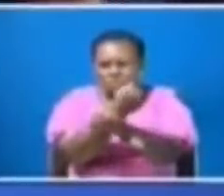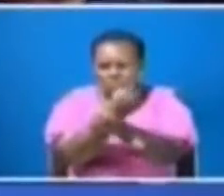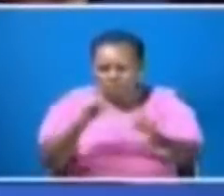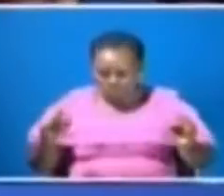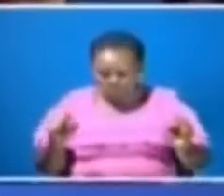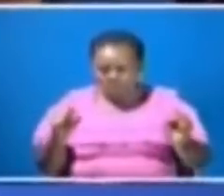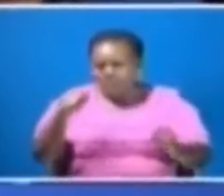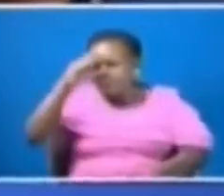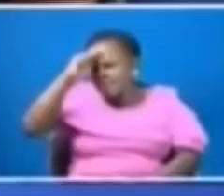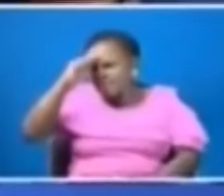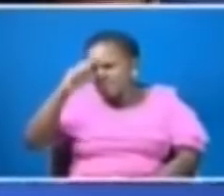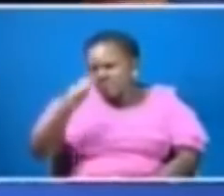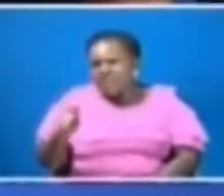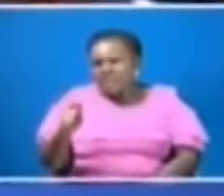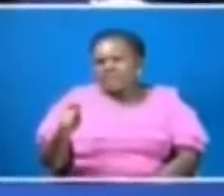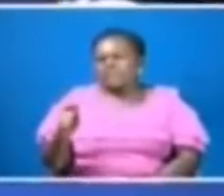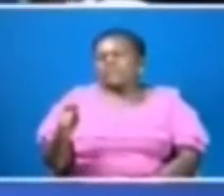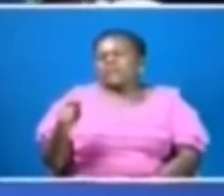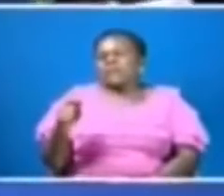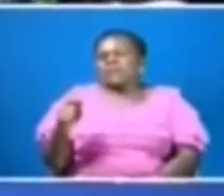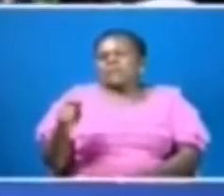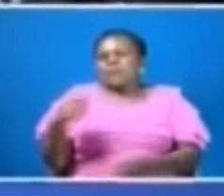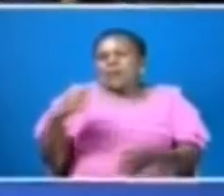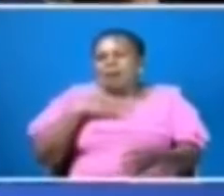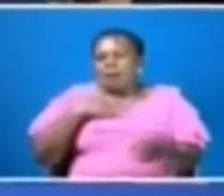Hatuwezi heshima wa Mijikenda.